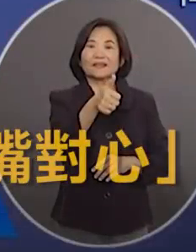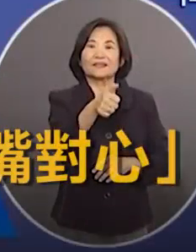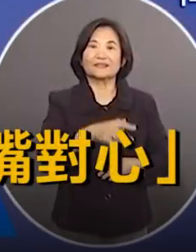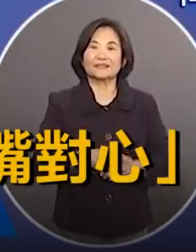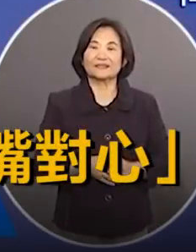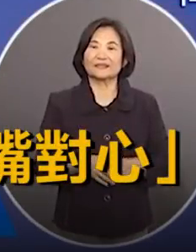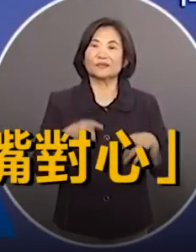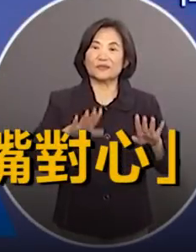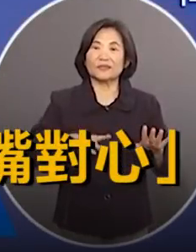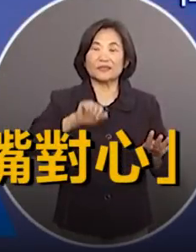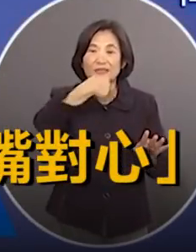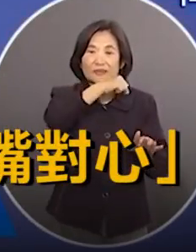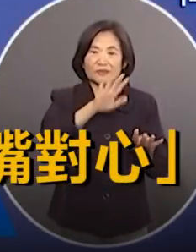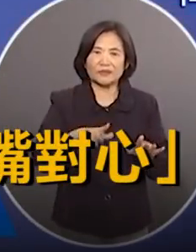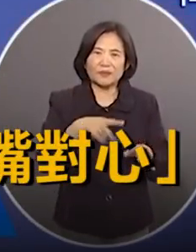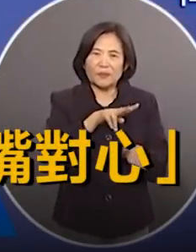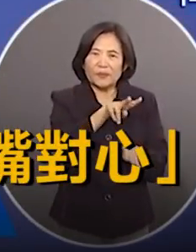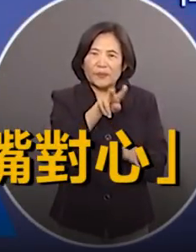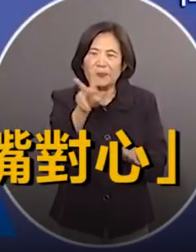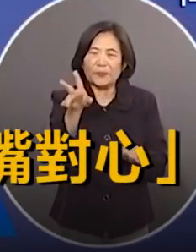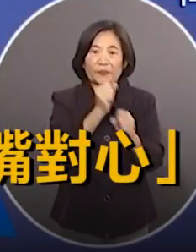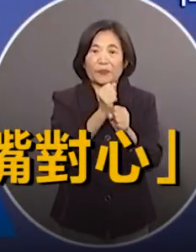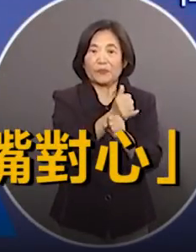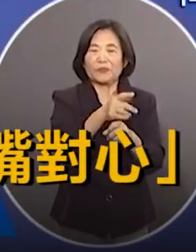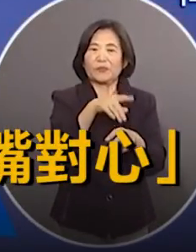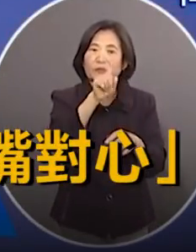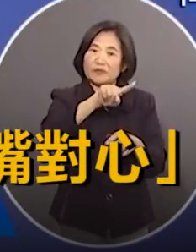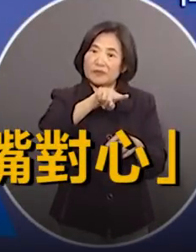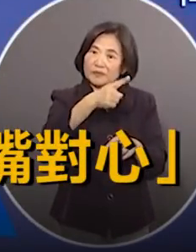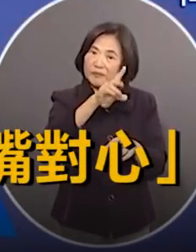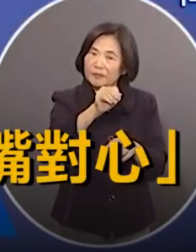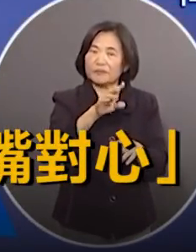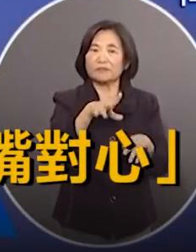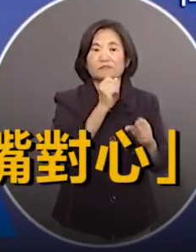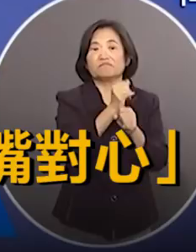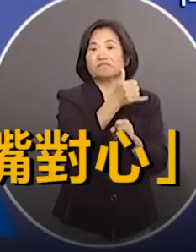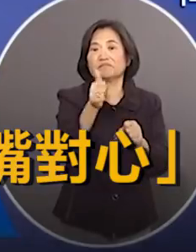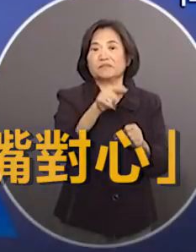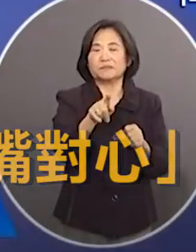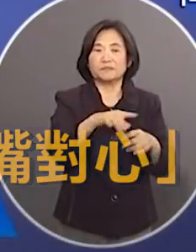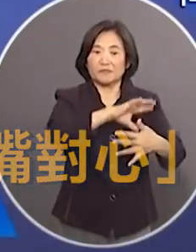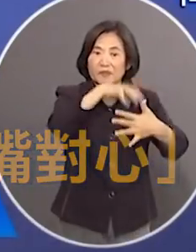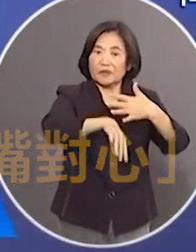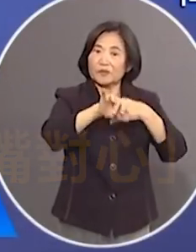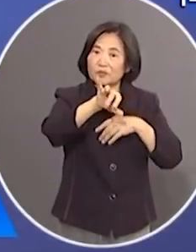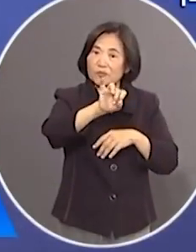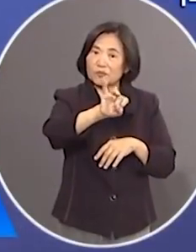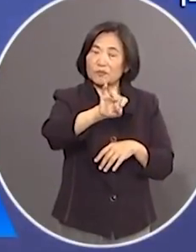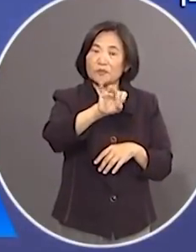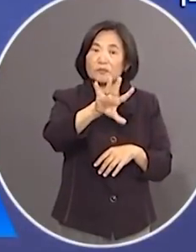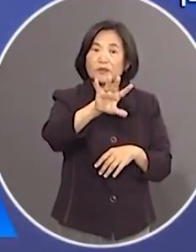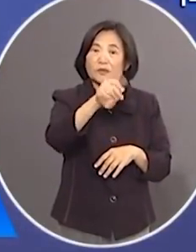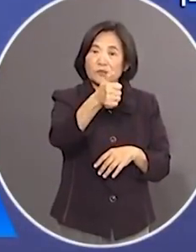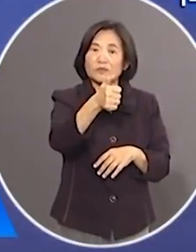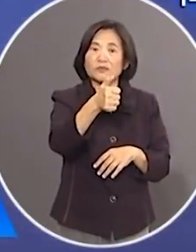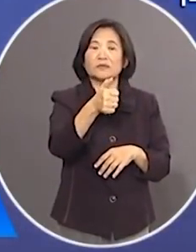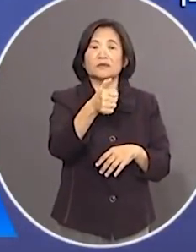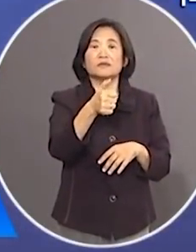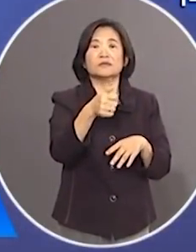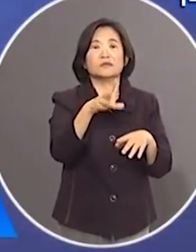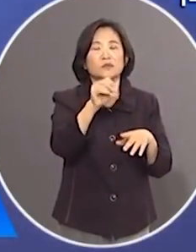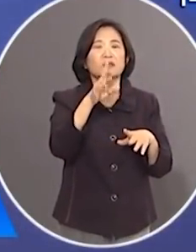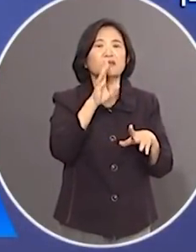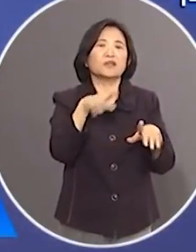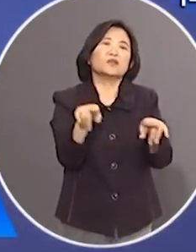我想在台湾整个目前劳工大概1100万个劳工，其中有550万是属于庶民的劳工，